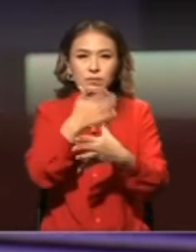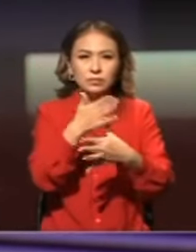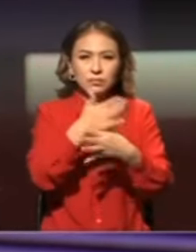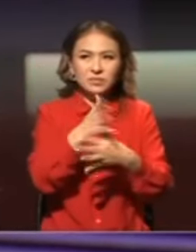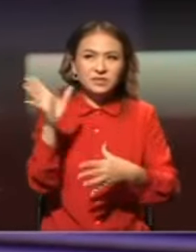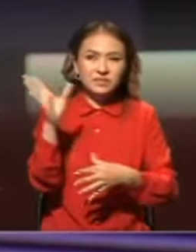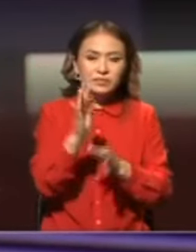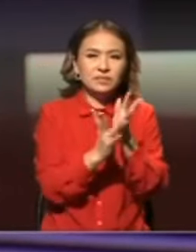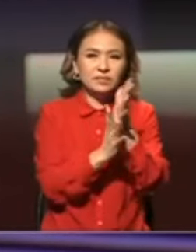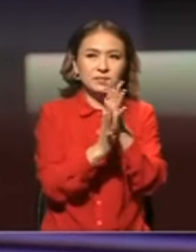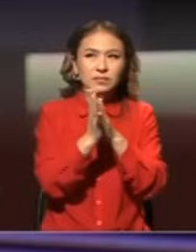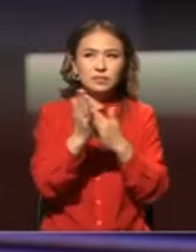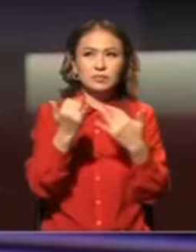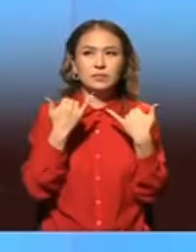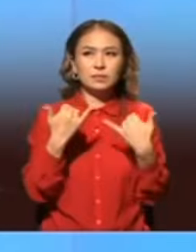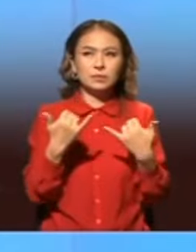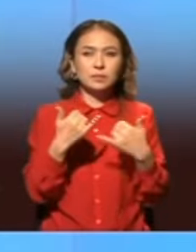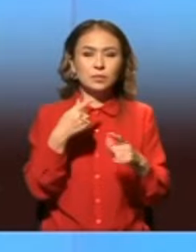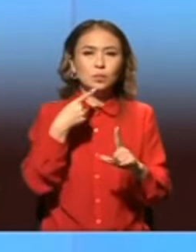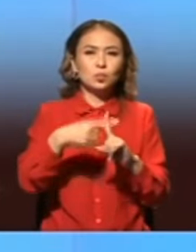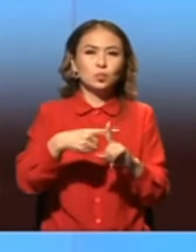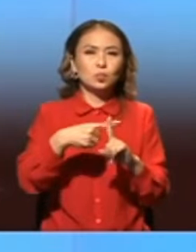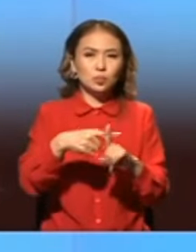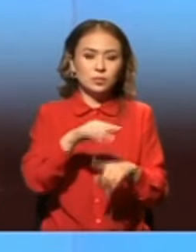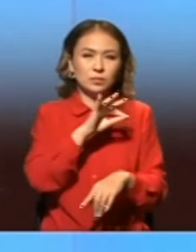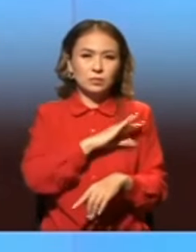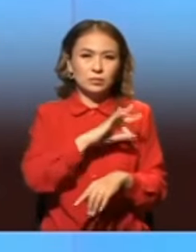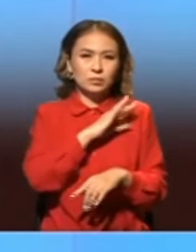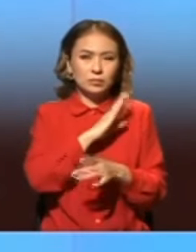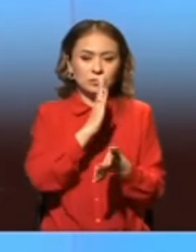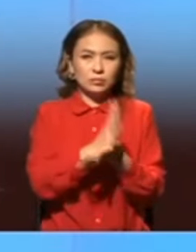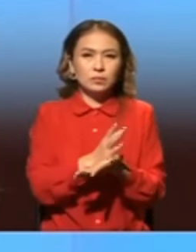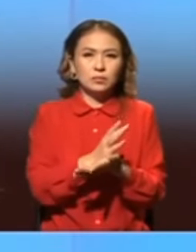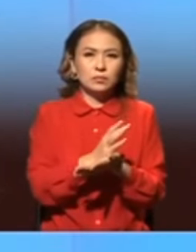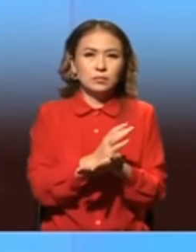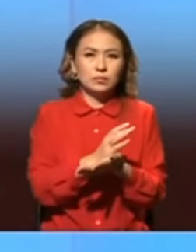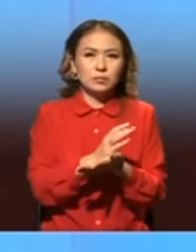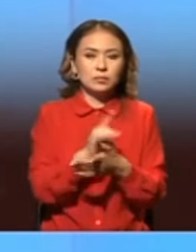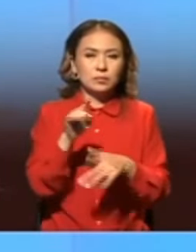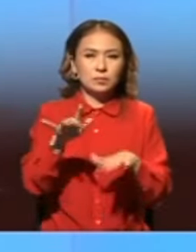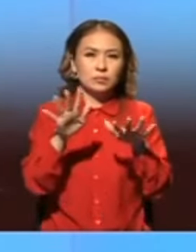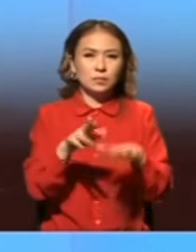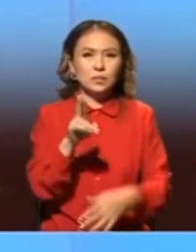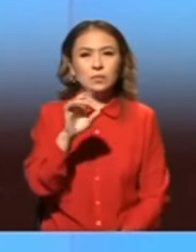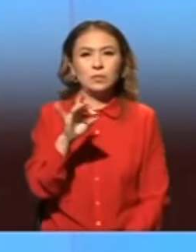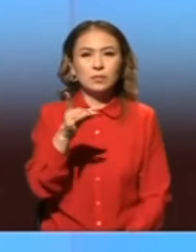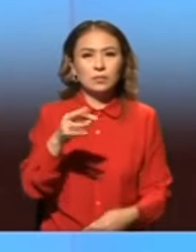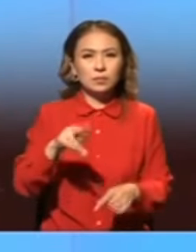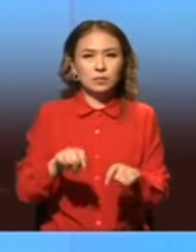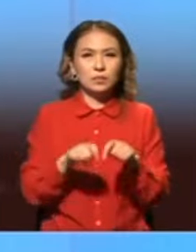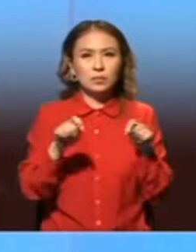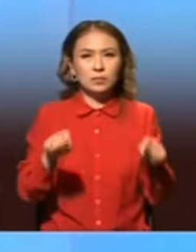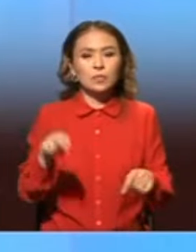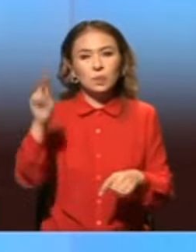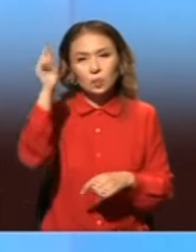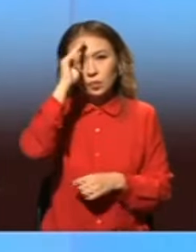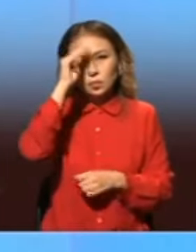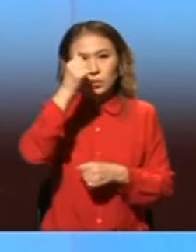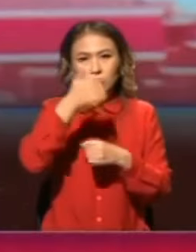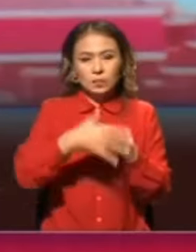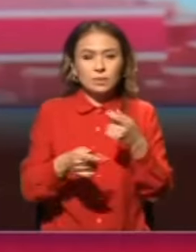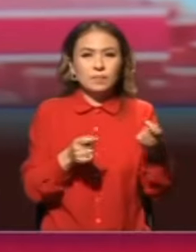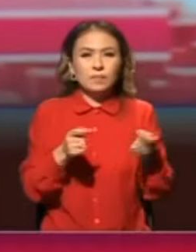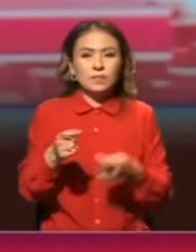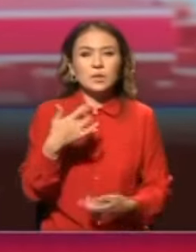әрі өсіріп, қазір плюске шыққан. Яғни пайда тауып отыр. Яғни сол жерде кооперация құрып. Сол оқу орталығының